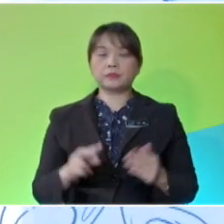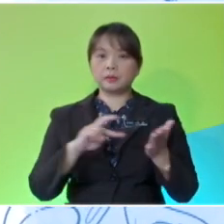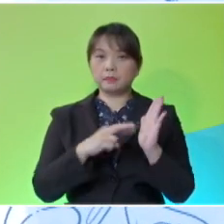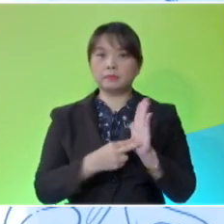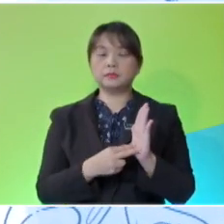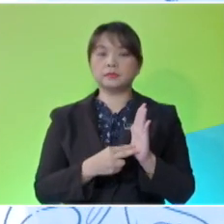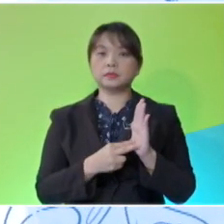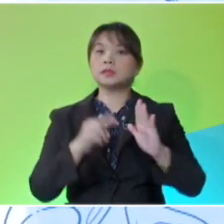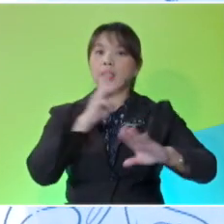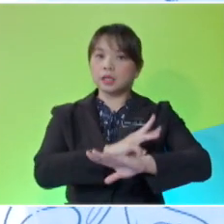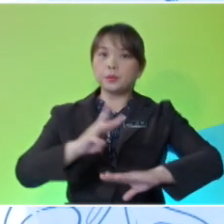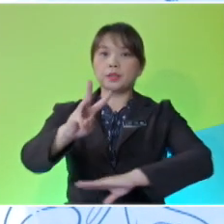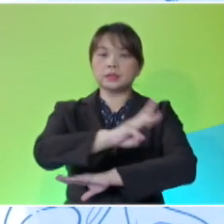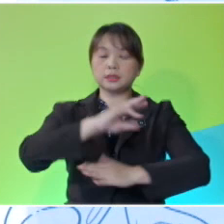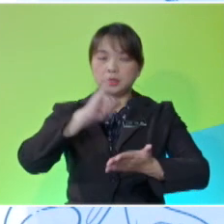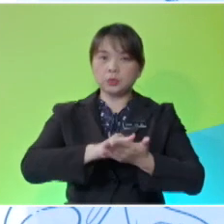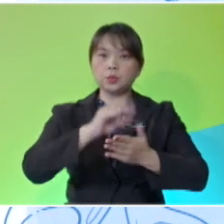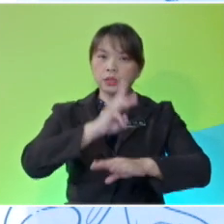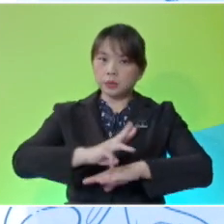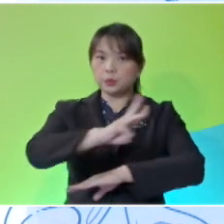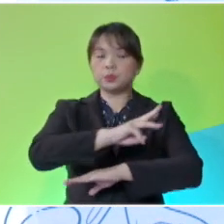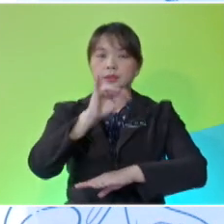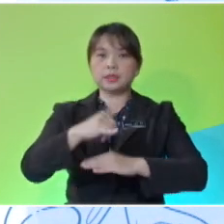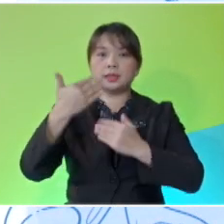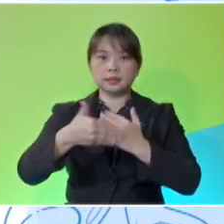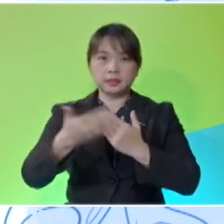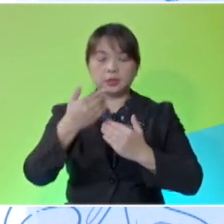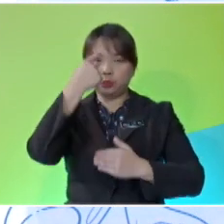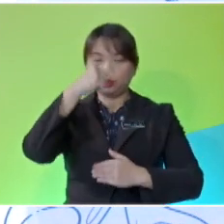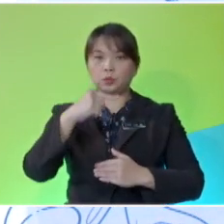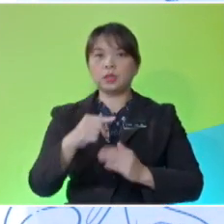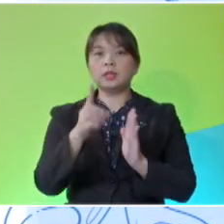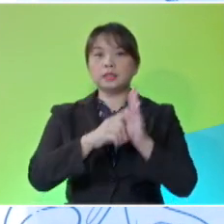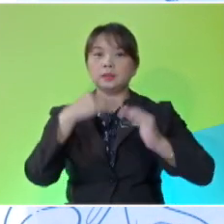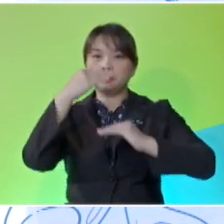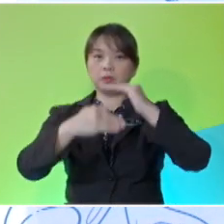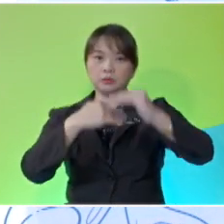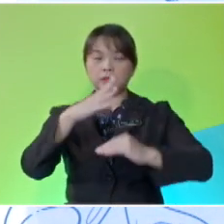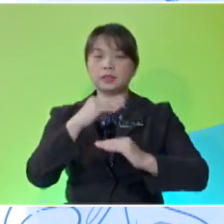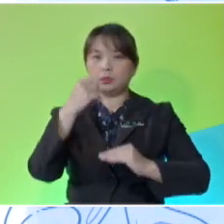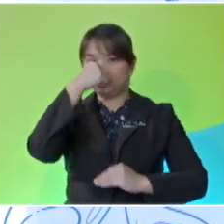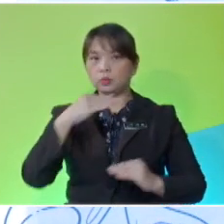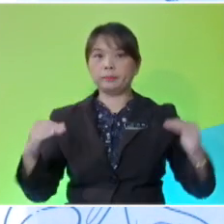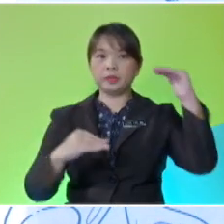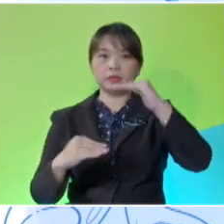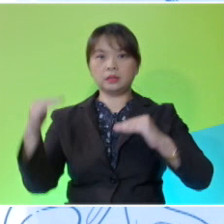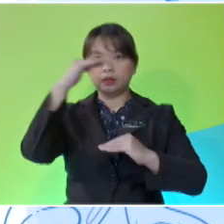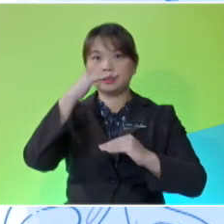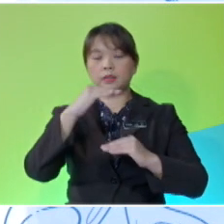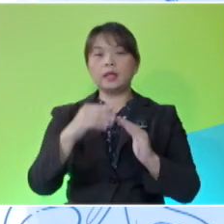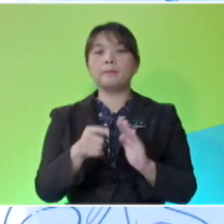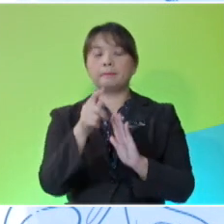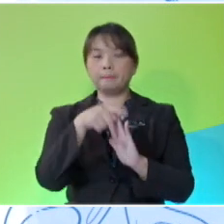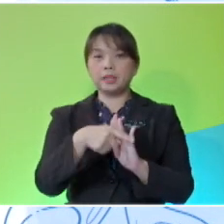itu adalah kawasan yang rate kawasan yang senang untuk dibangunkan dari kawasan yang senang untuk kita Binus bertepatan atau apel-ape saja